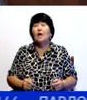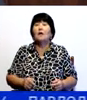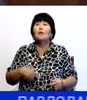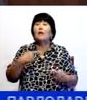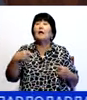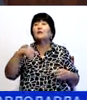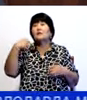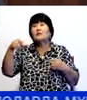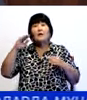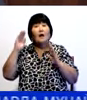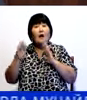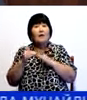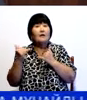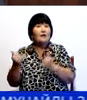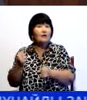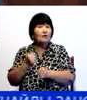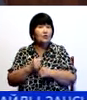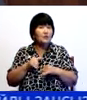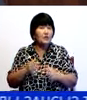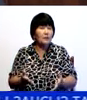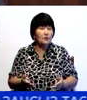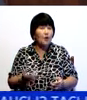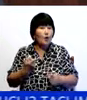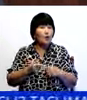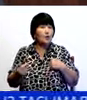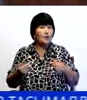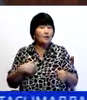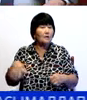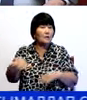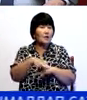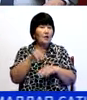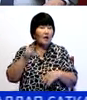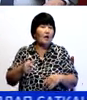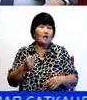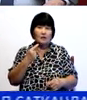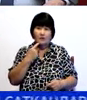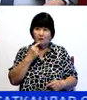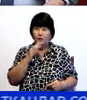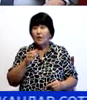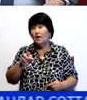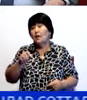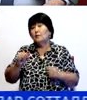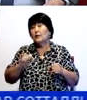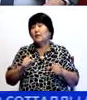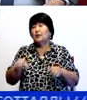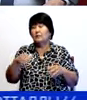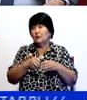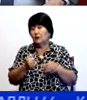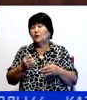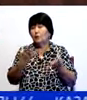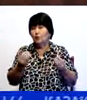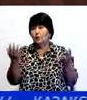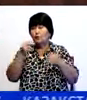басқалардың ыңғайына қарай жұмыс істейміз. Оның зардабын ертең халық шегеді сосын. Мердігер мекемені шақырып, күндіздің жұмыс